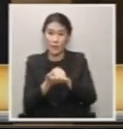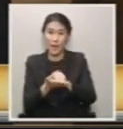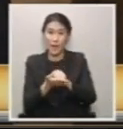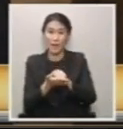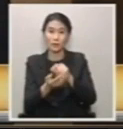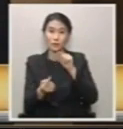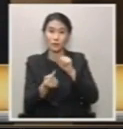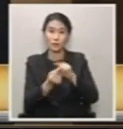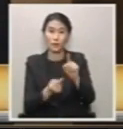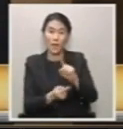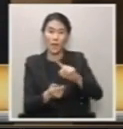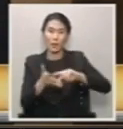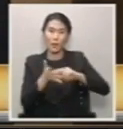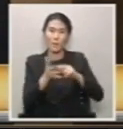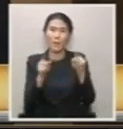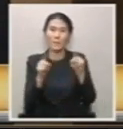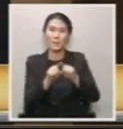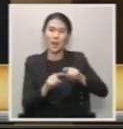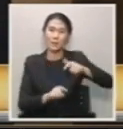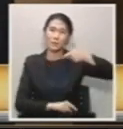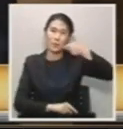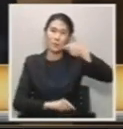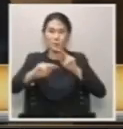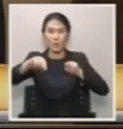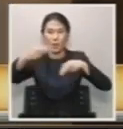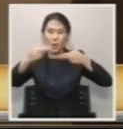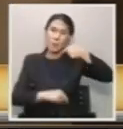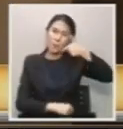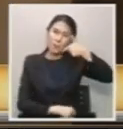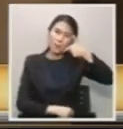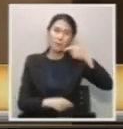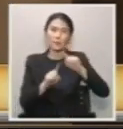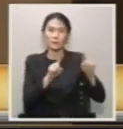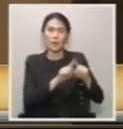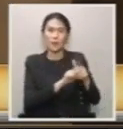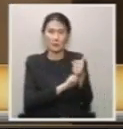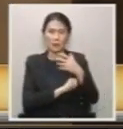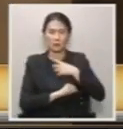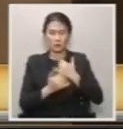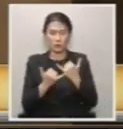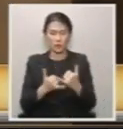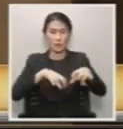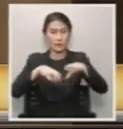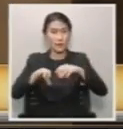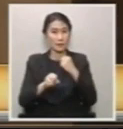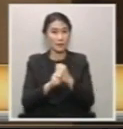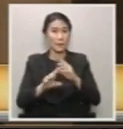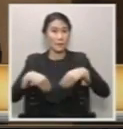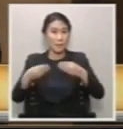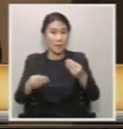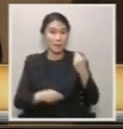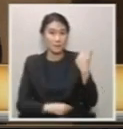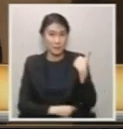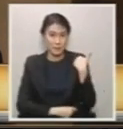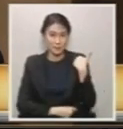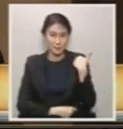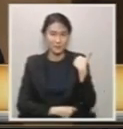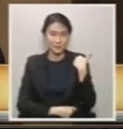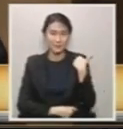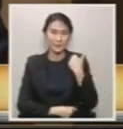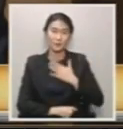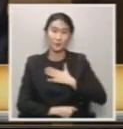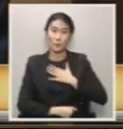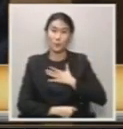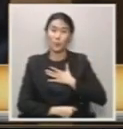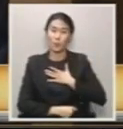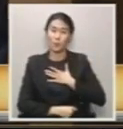บสารสนเทศการสื่อสารสารสนเทศได้เราก็จัดให้เขาได้ทำนะครับฉะนั้นตรงนี้อยากจะกราบเรียนว่า